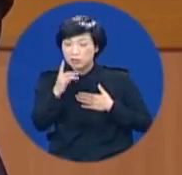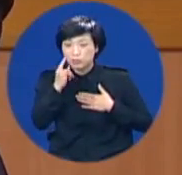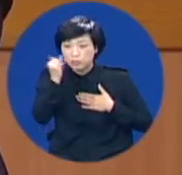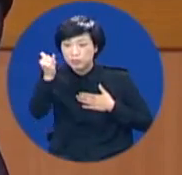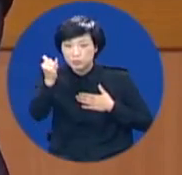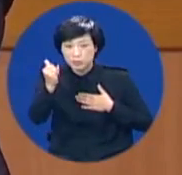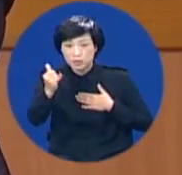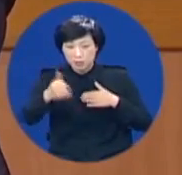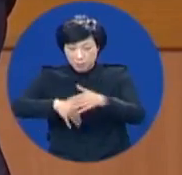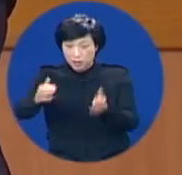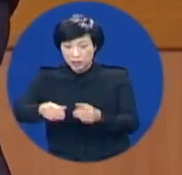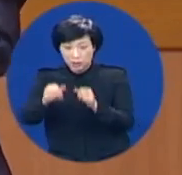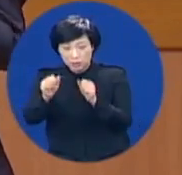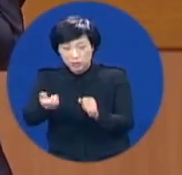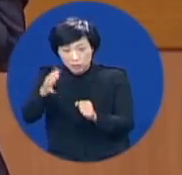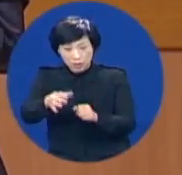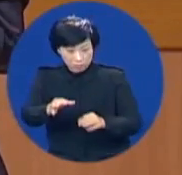저렇게